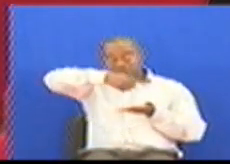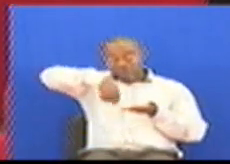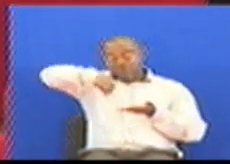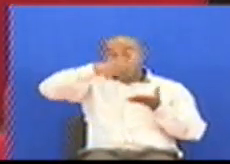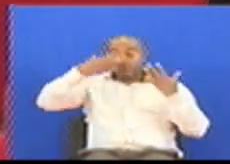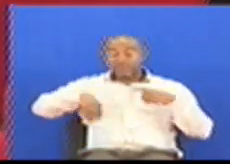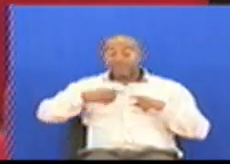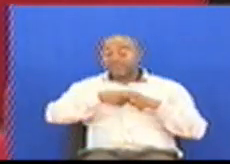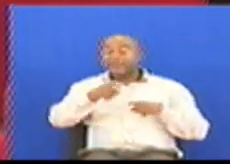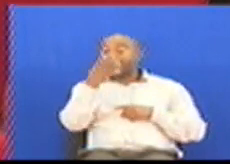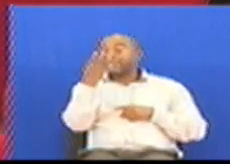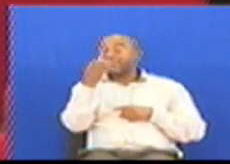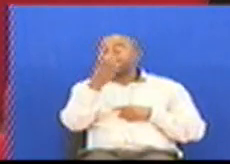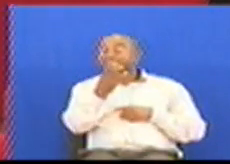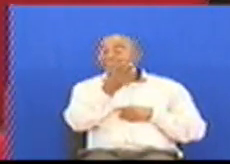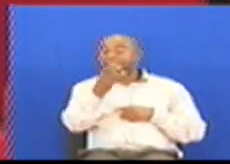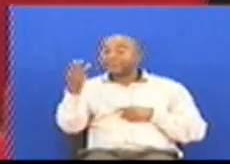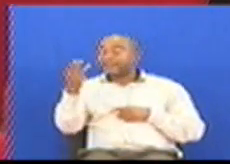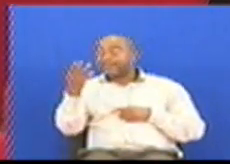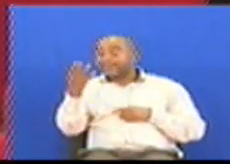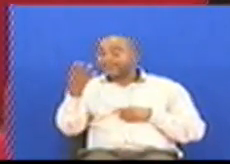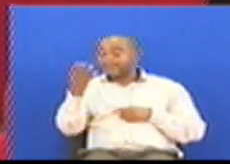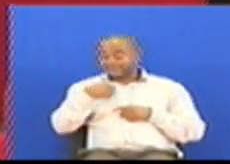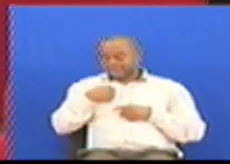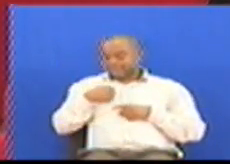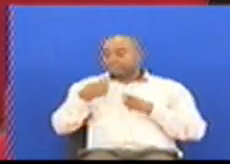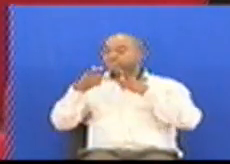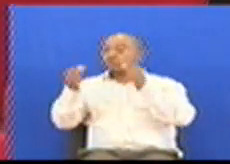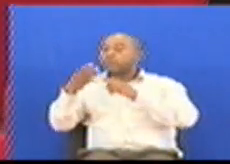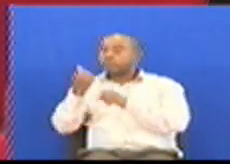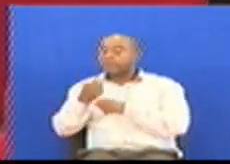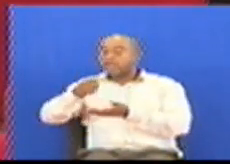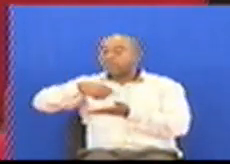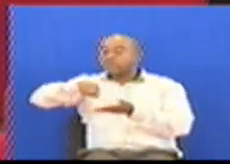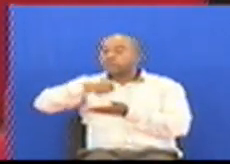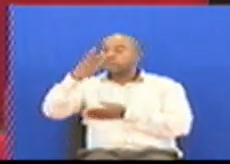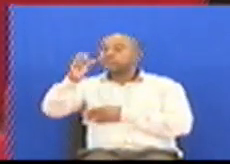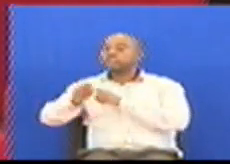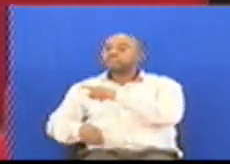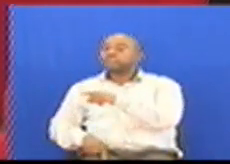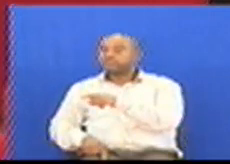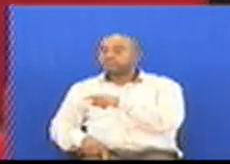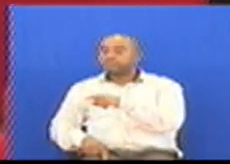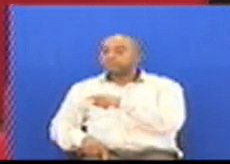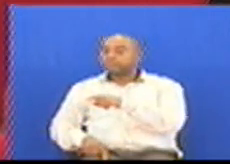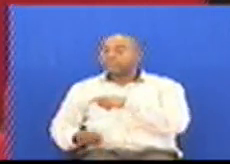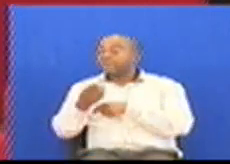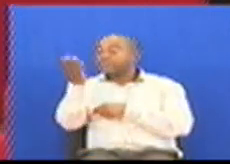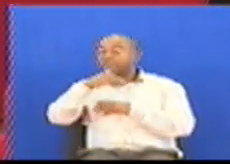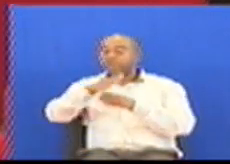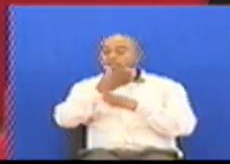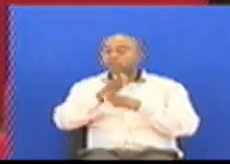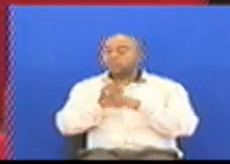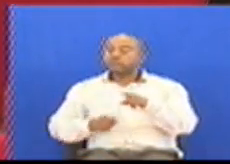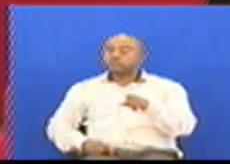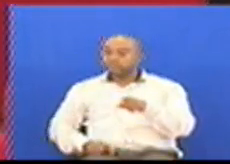434 vimejengwa. Mkoa wa Kigoma tumeweza kupatiwa vituo 20 vilivyojengwa na vingine